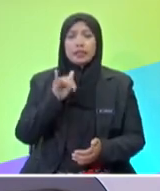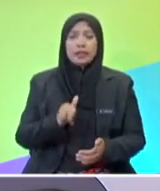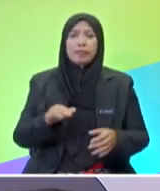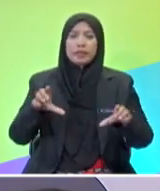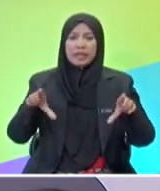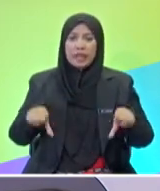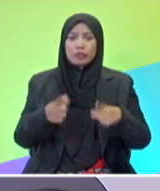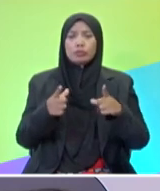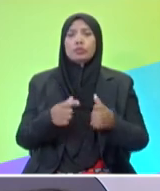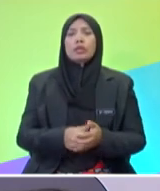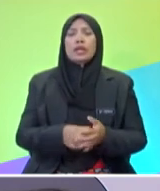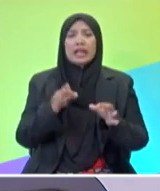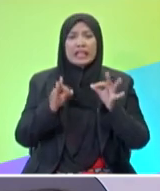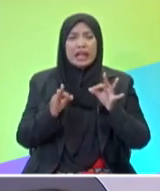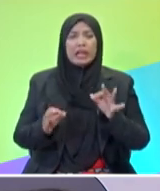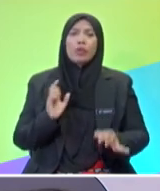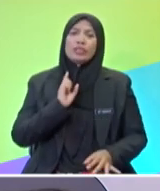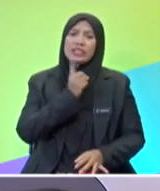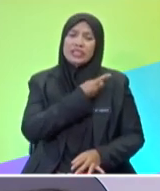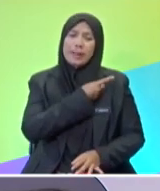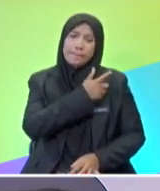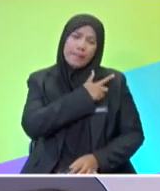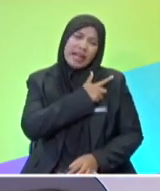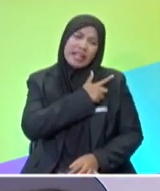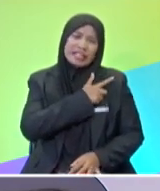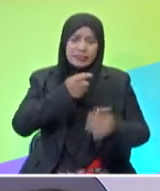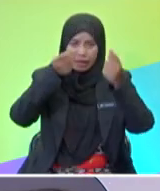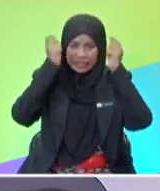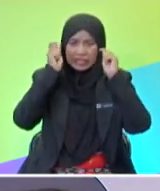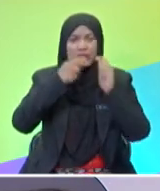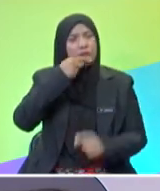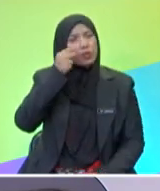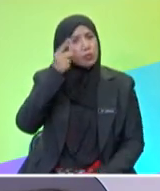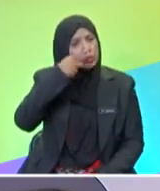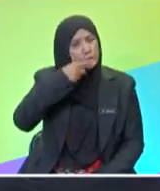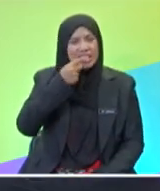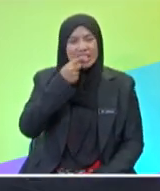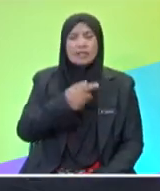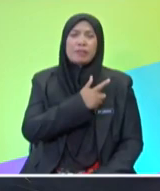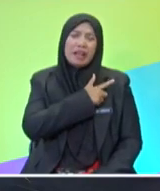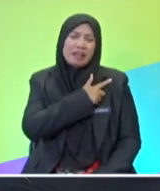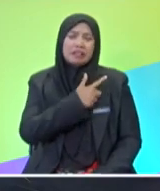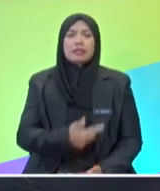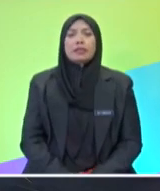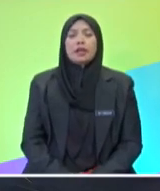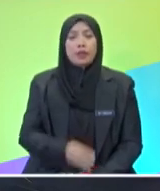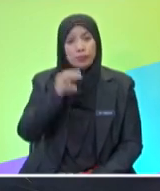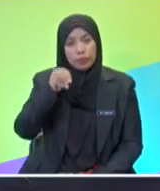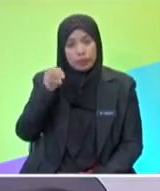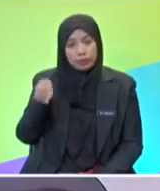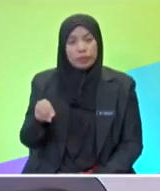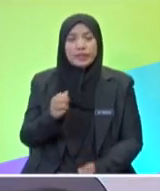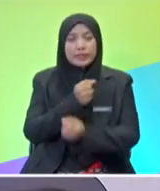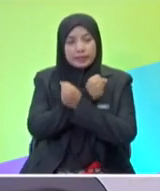kita abaikan, kalau kita malas mandi, kita malas gosok gigi, apa akibat dia? Baiklah. Murid-murid yang saya kasih